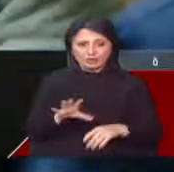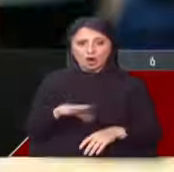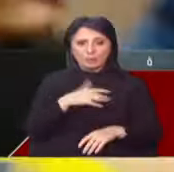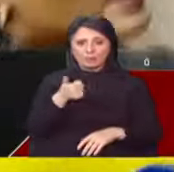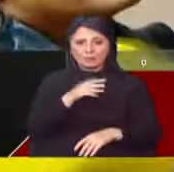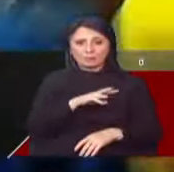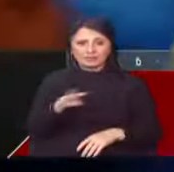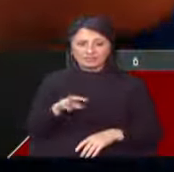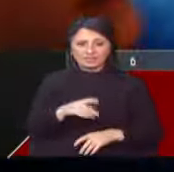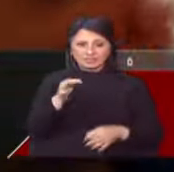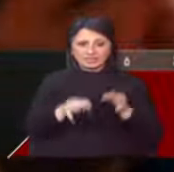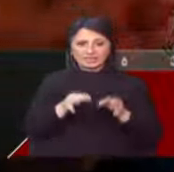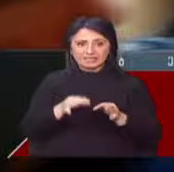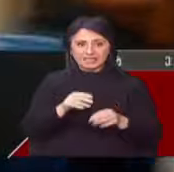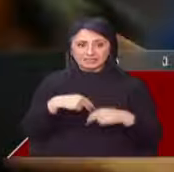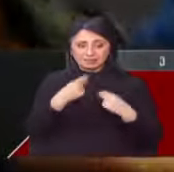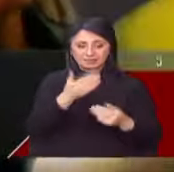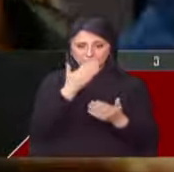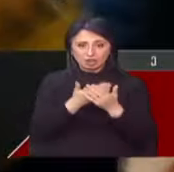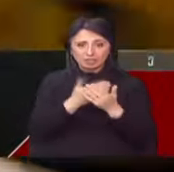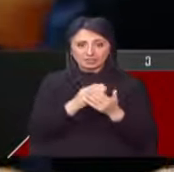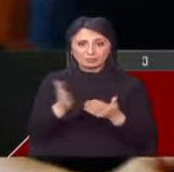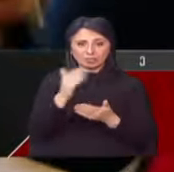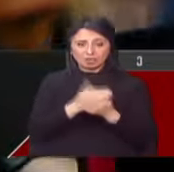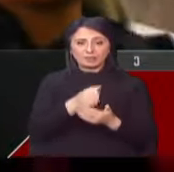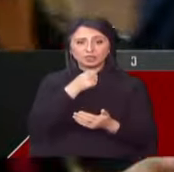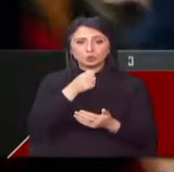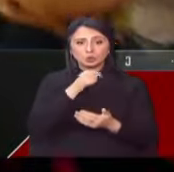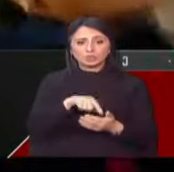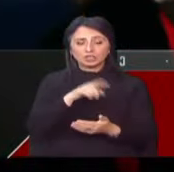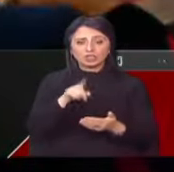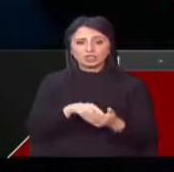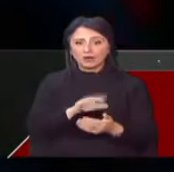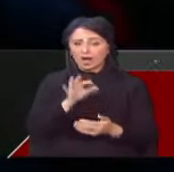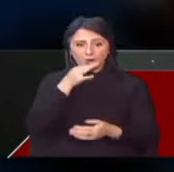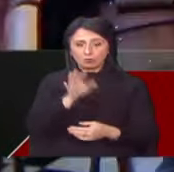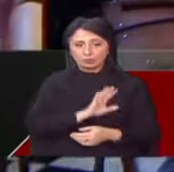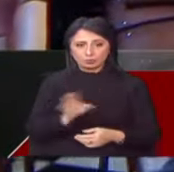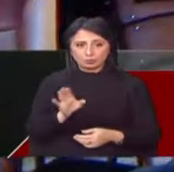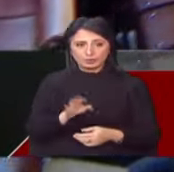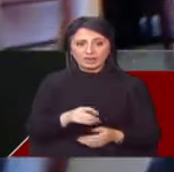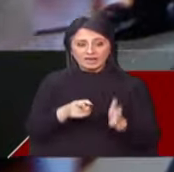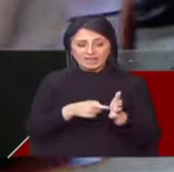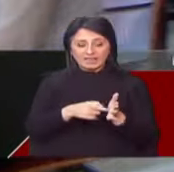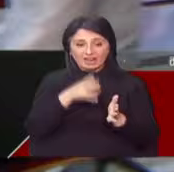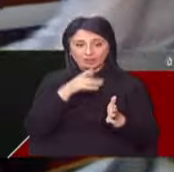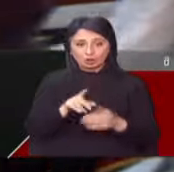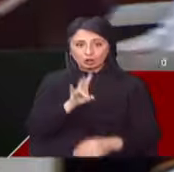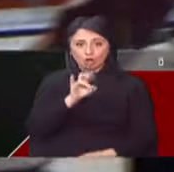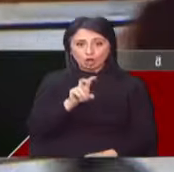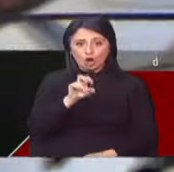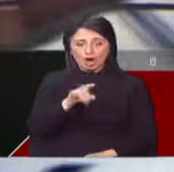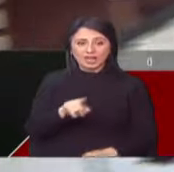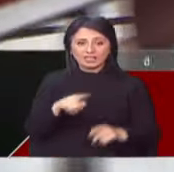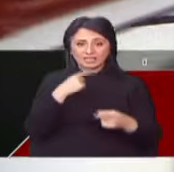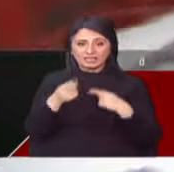Copilul premier-ministru a semnătul și mitemului cu un bicișem de jurnaliste bicișec și trups agaru pasuha. Dacă îți cuiți trosc, izurab noga